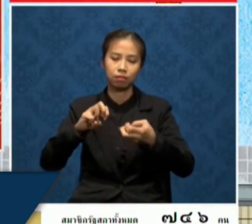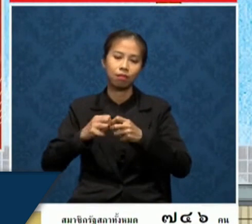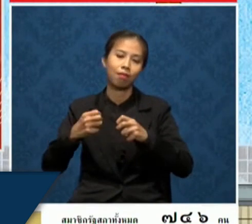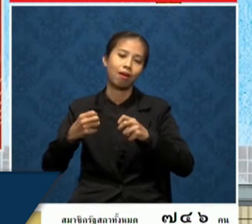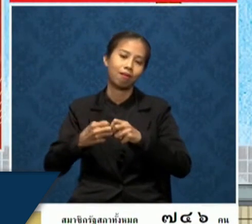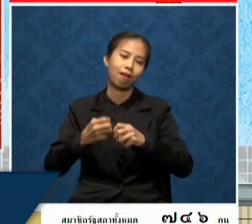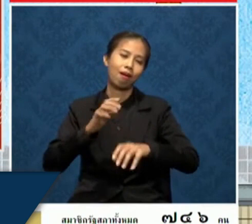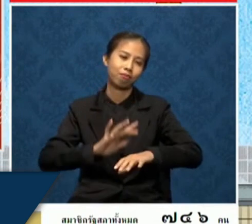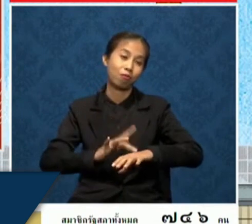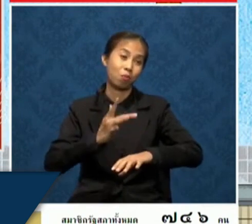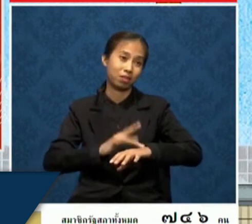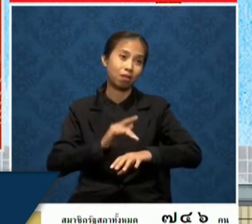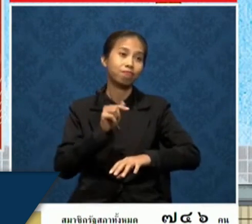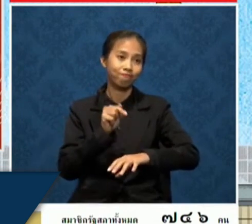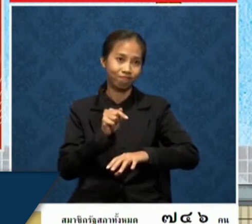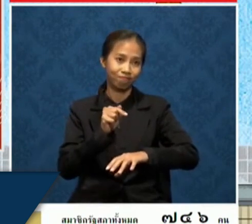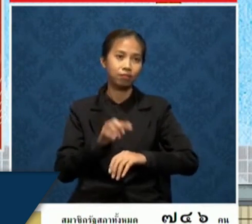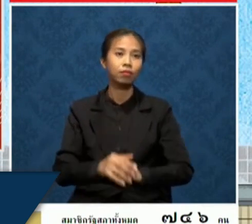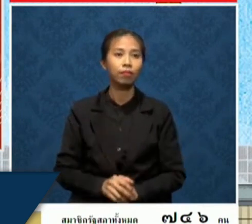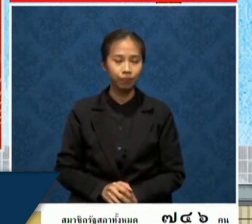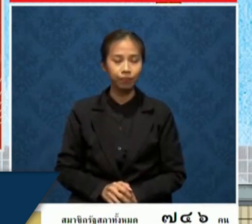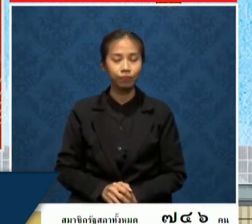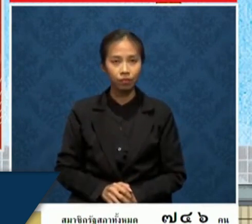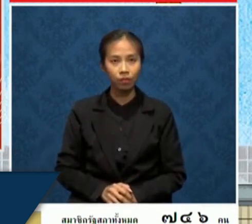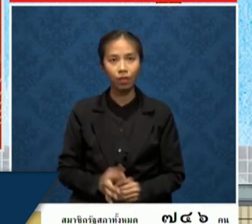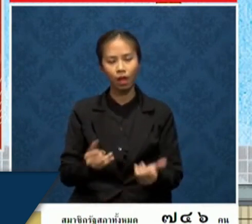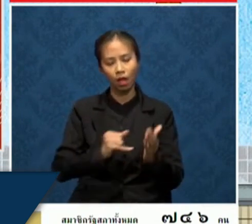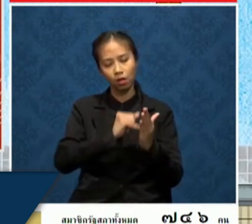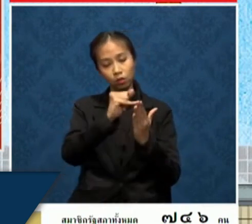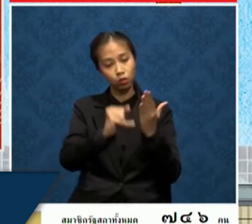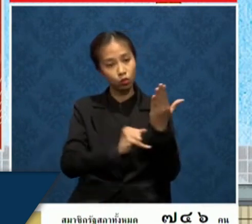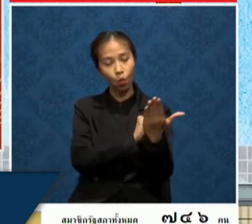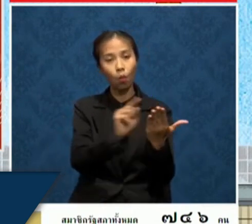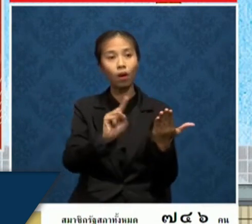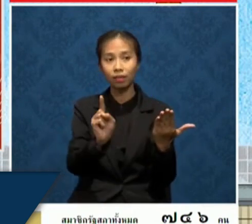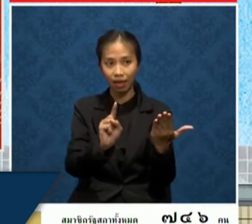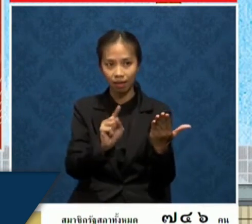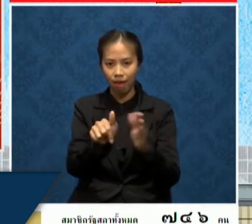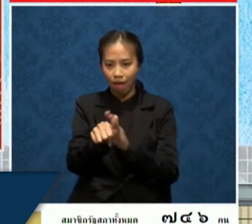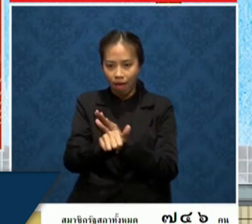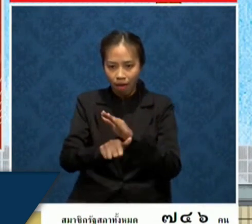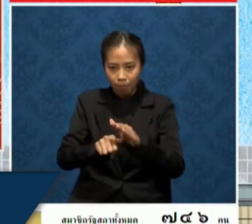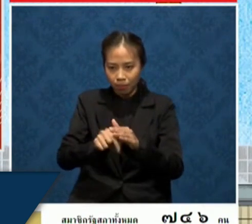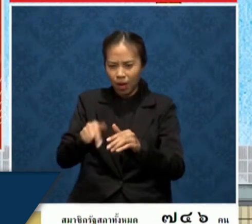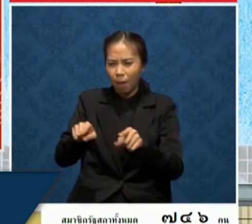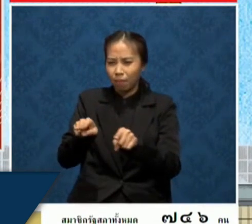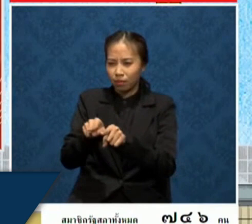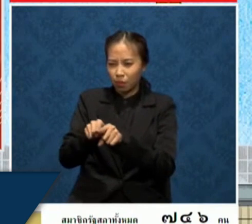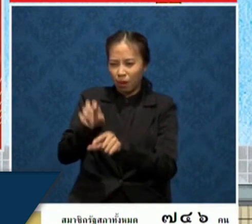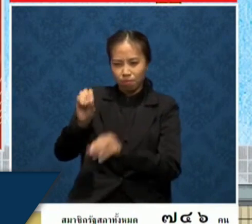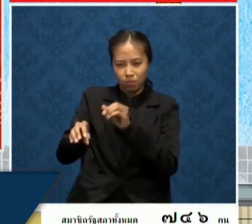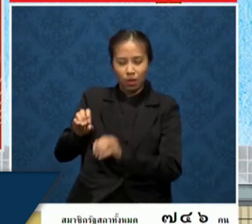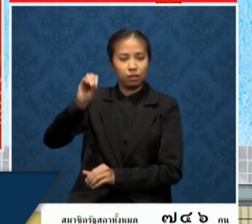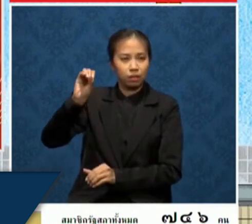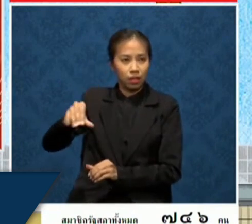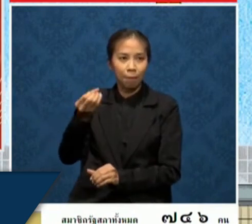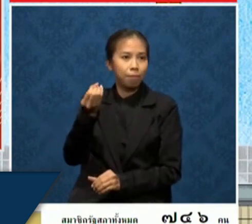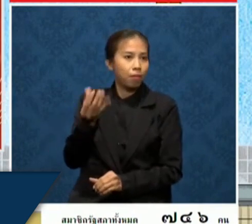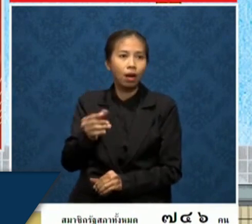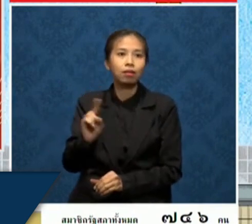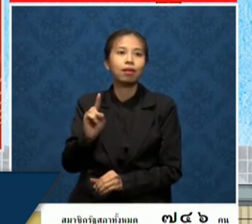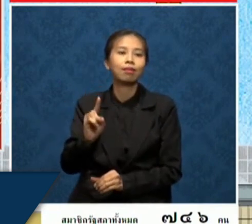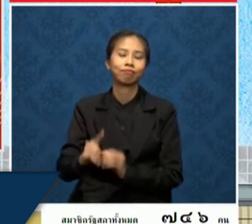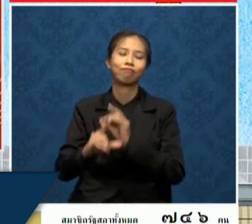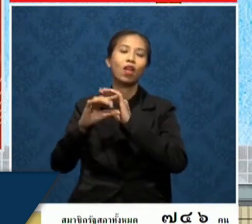พยากรหรือเปล่าท่านประธานทราบไหมครับจังหวัดไหนในประเทศไทยลักลอบทิ้งของเสียจากอุตสาหกรรมมากสุดอันดับ1ระย